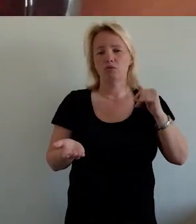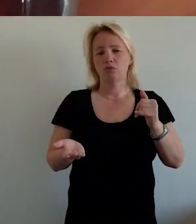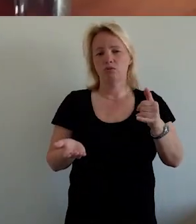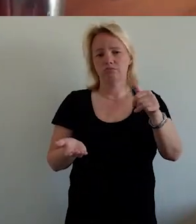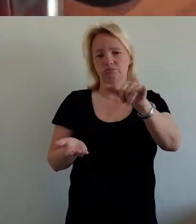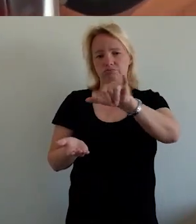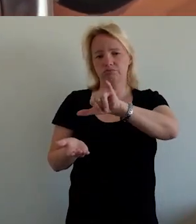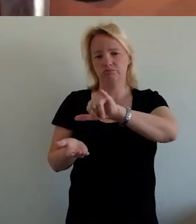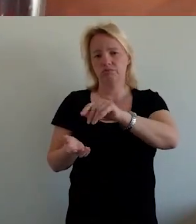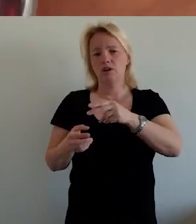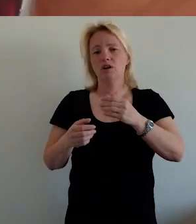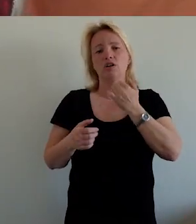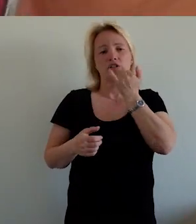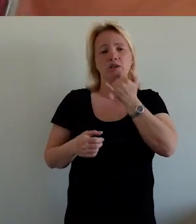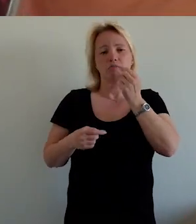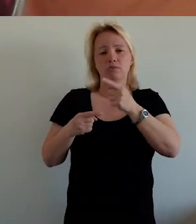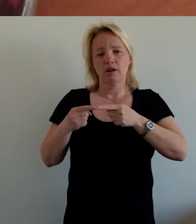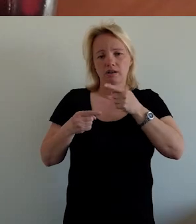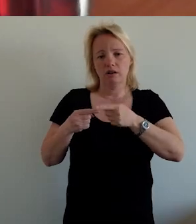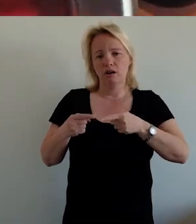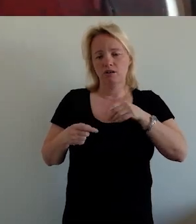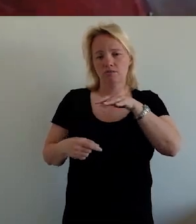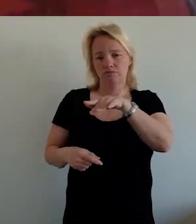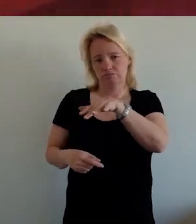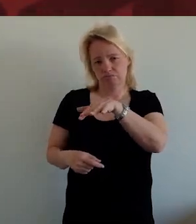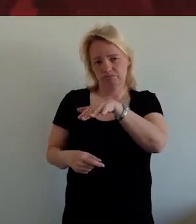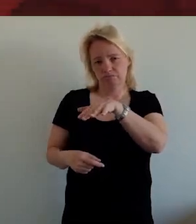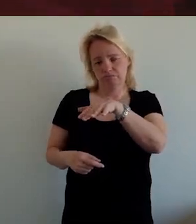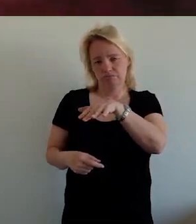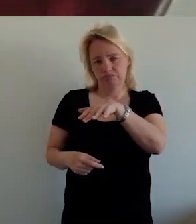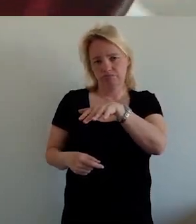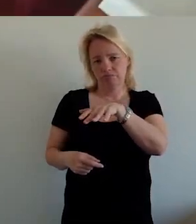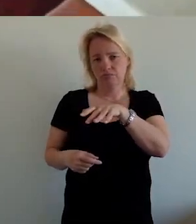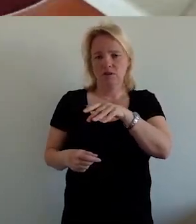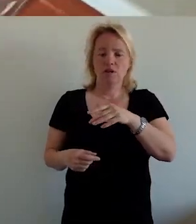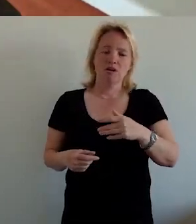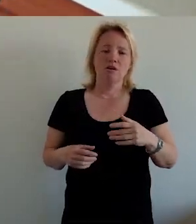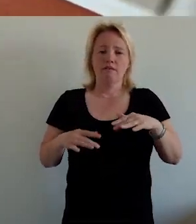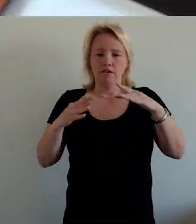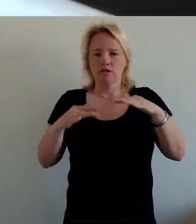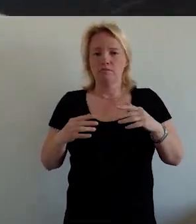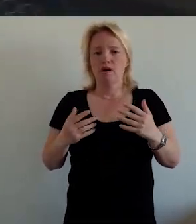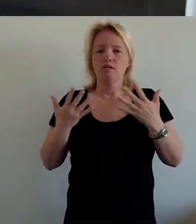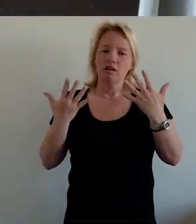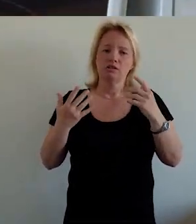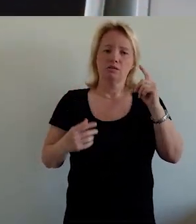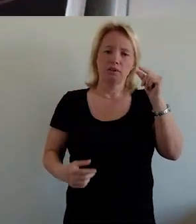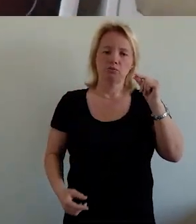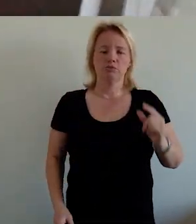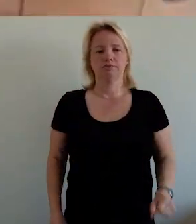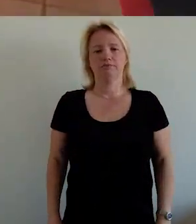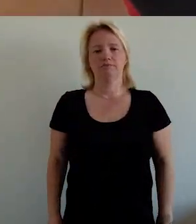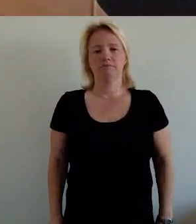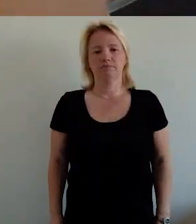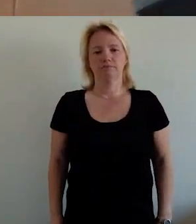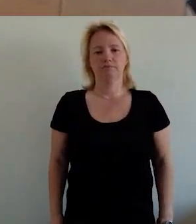Když máme řepu nakrájenou a ve vodě, dáme ji vařit. Bude jí stačit 10 minut.